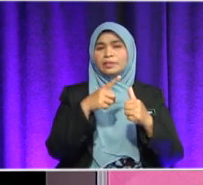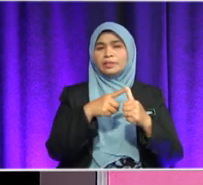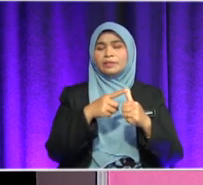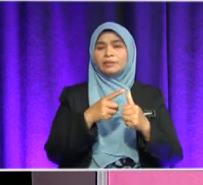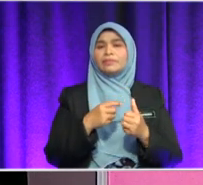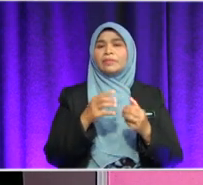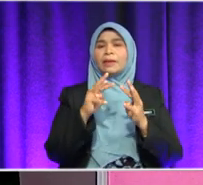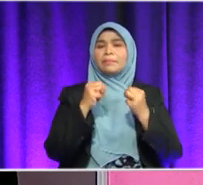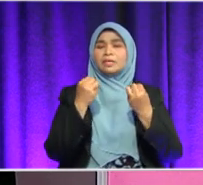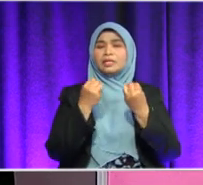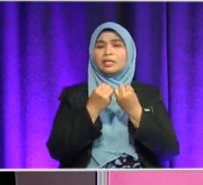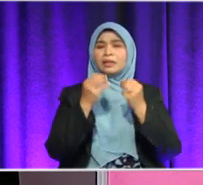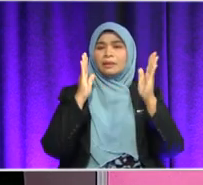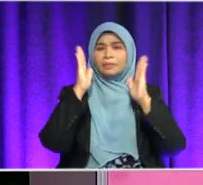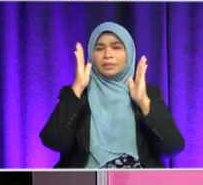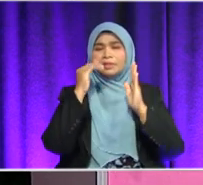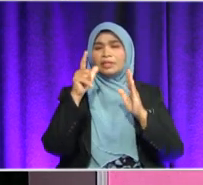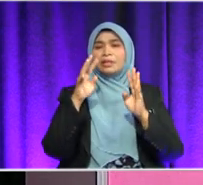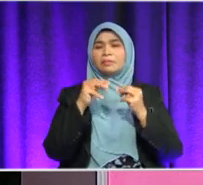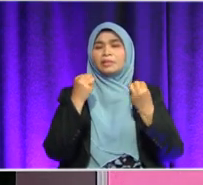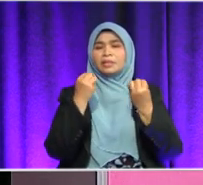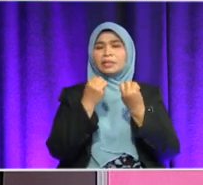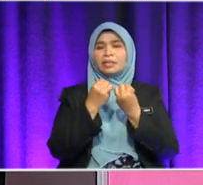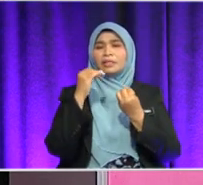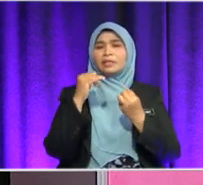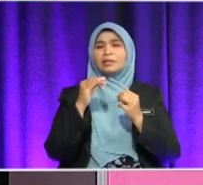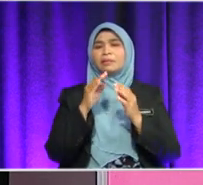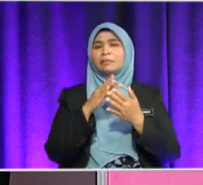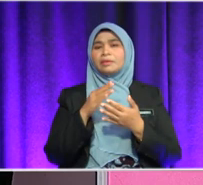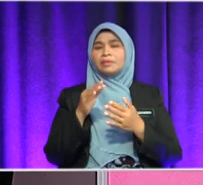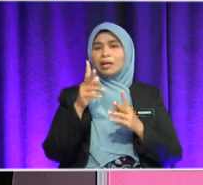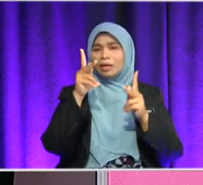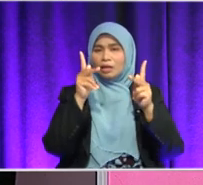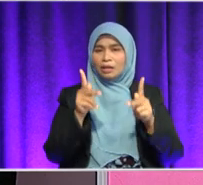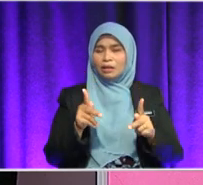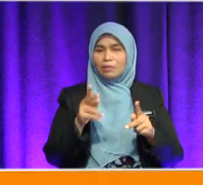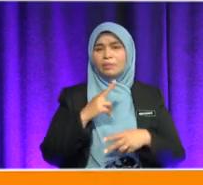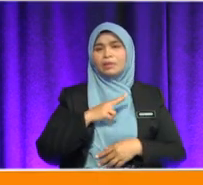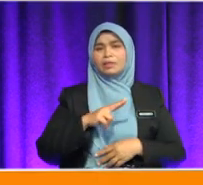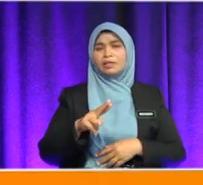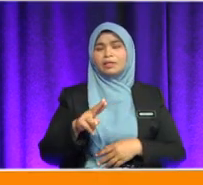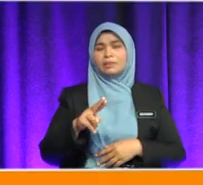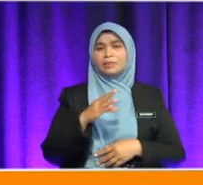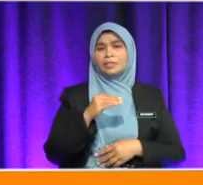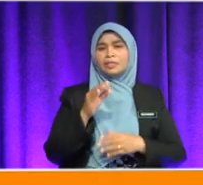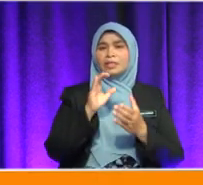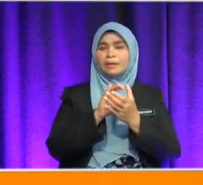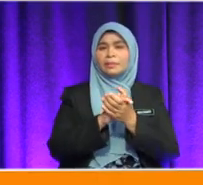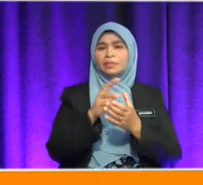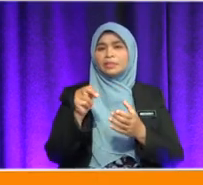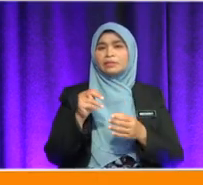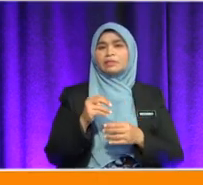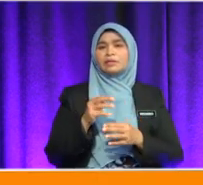pertama masyarakat Malaysia ialah masyarakat yang berbilang kaum agama dan kepercayaan itu